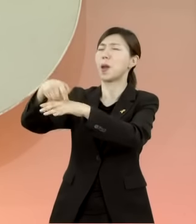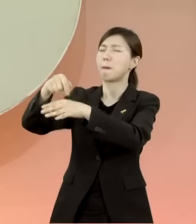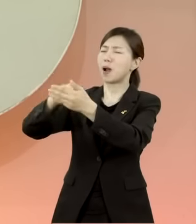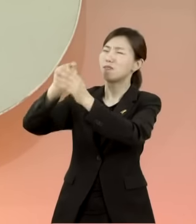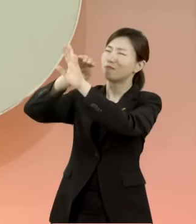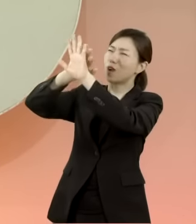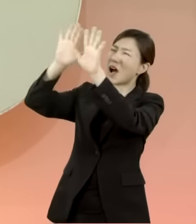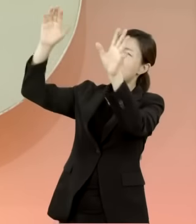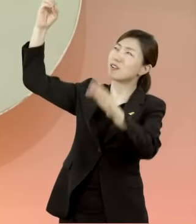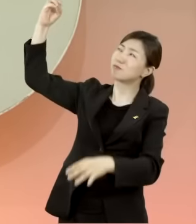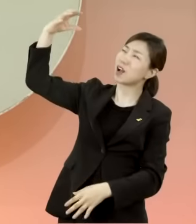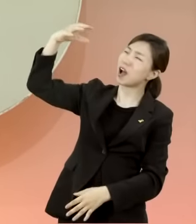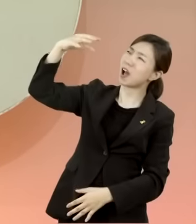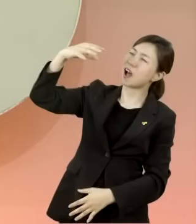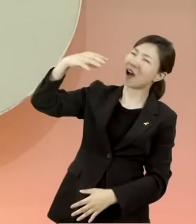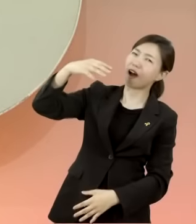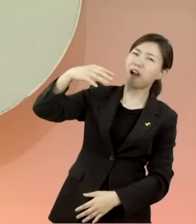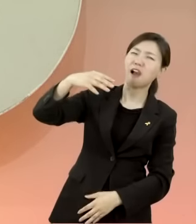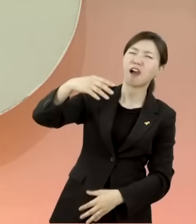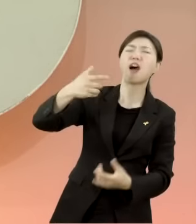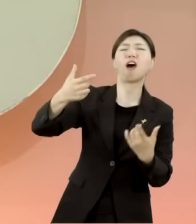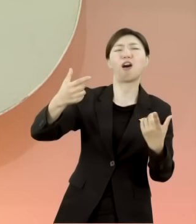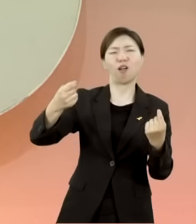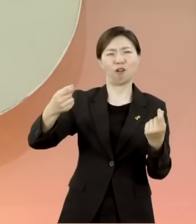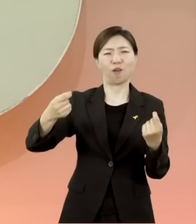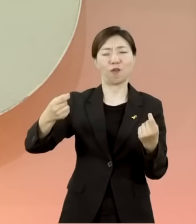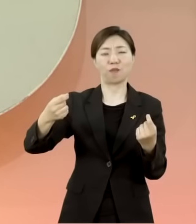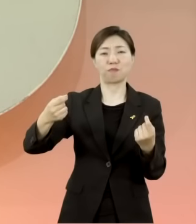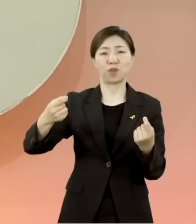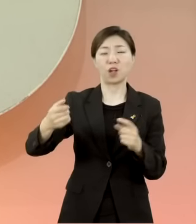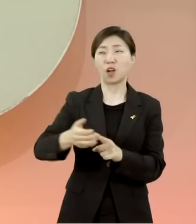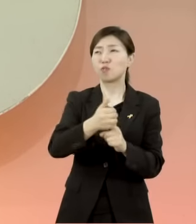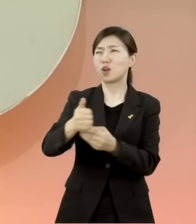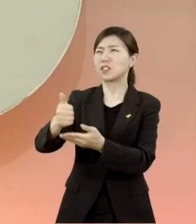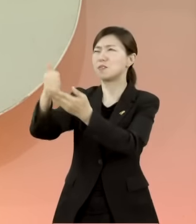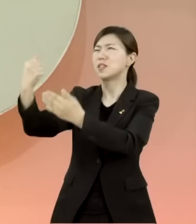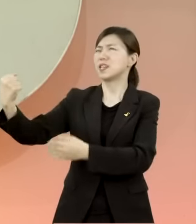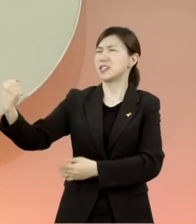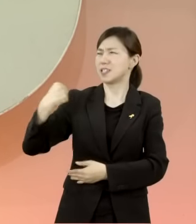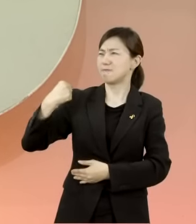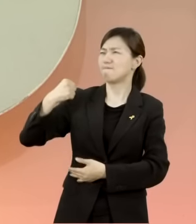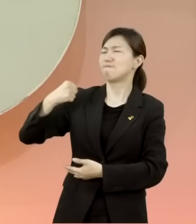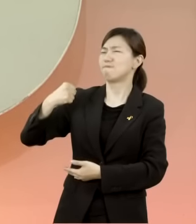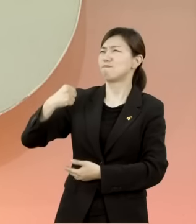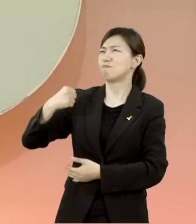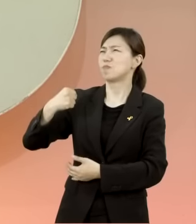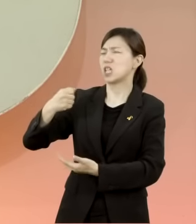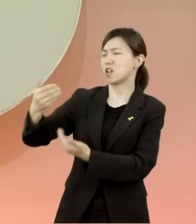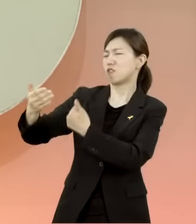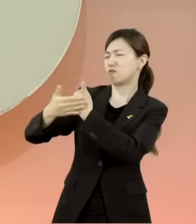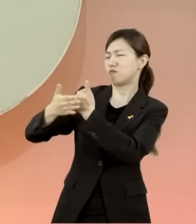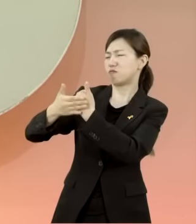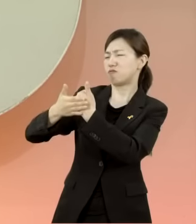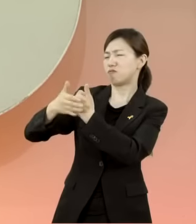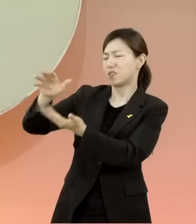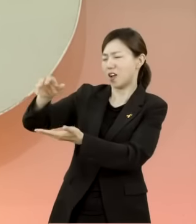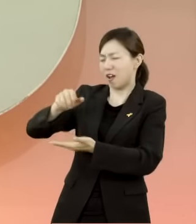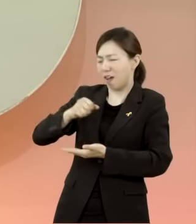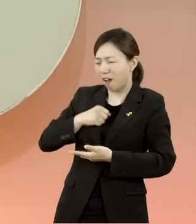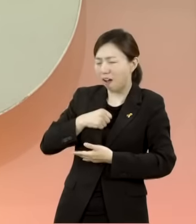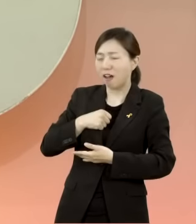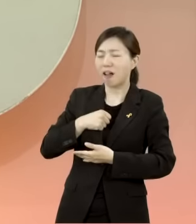불보살님의 에너지를 듬뿍 받아가게 되고 체험하게 되고 맛을 보게 되는